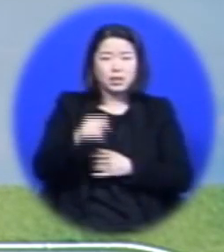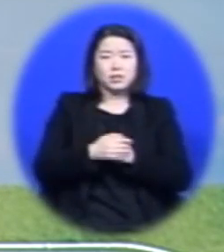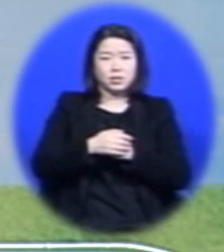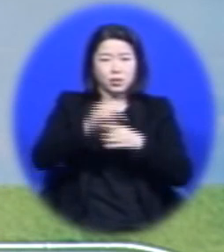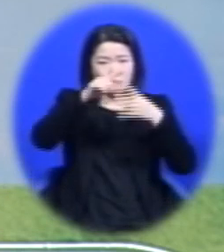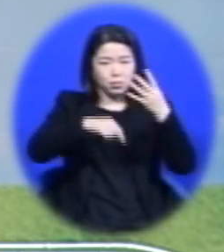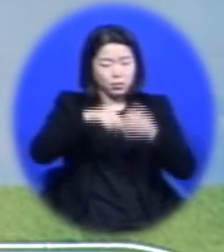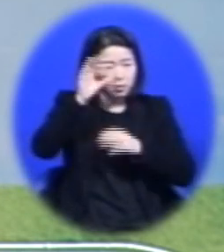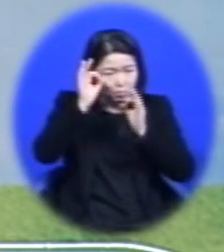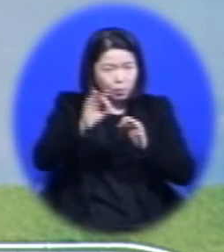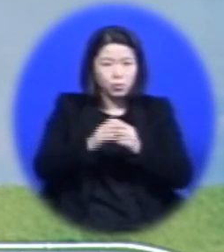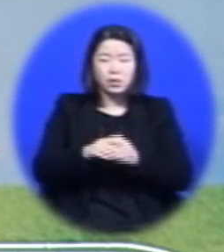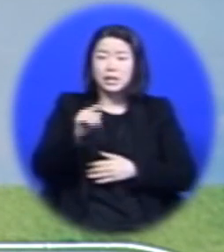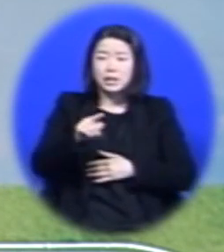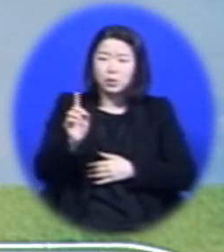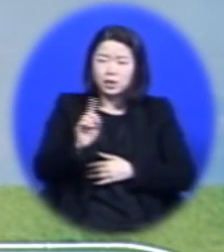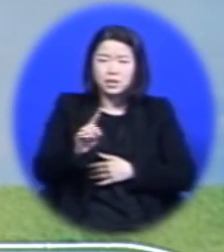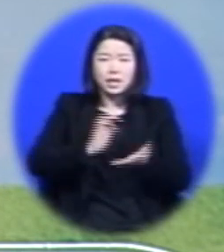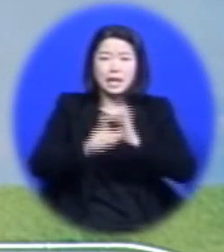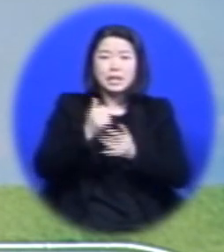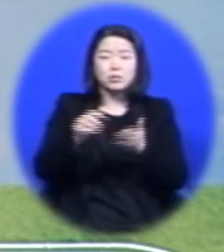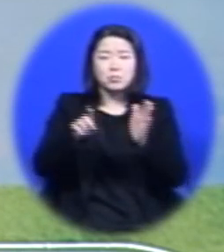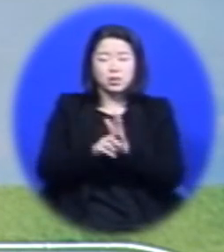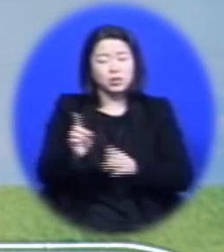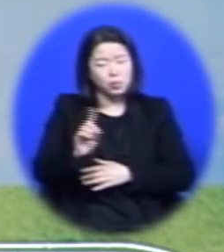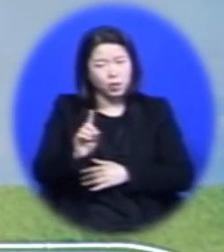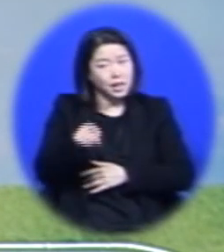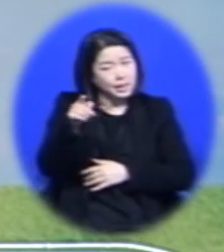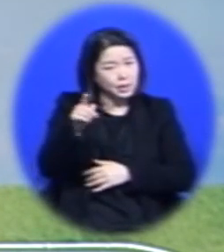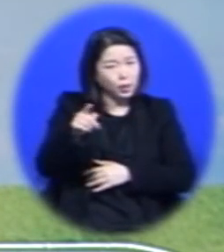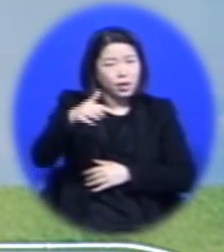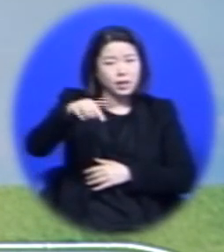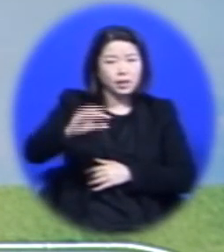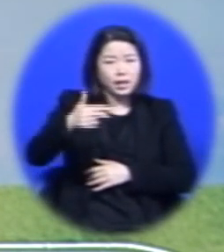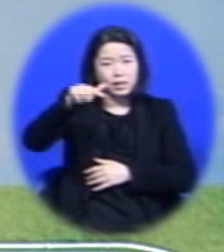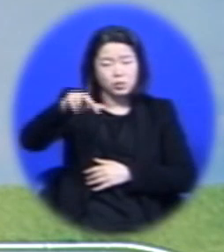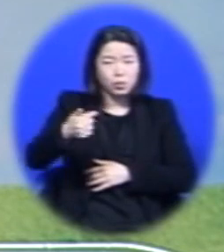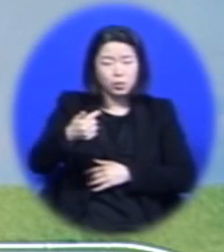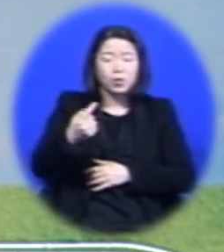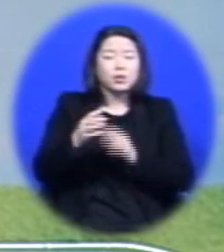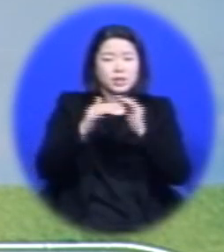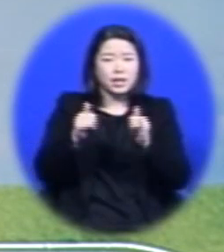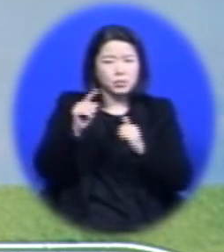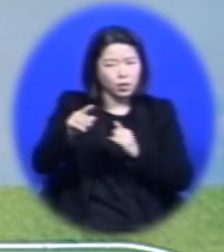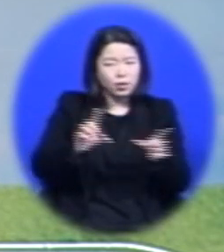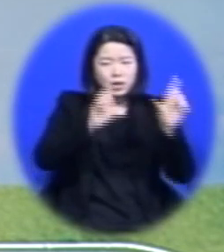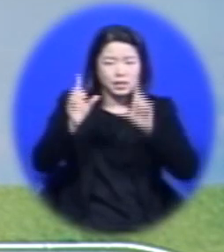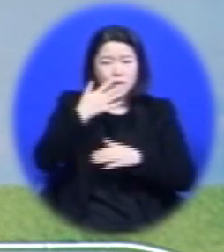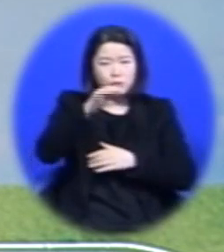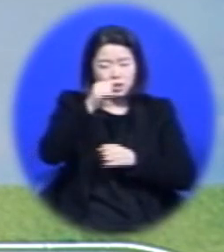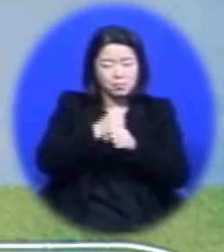보고 토트 치 예수님을 믿는 게 뭔가 좀 미즈노 갠 저라는 사람이 저렇게 살 수 있도록 만든 예수님이 되지